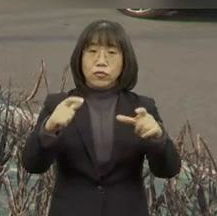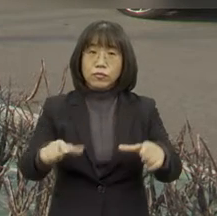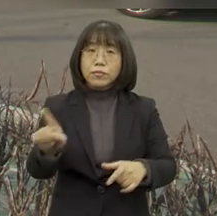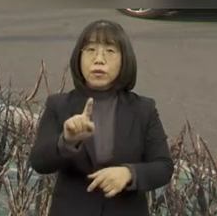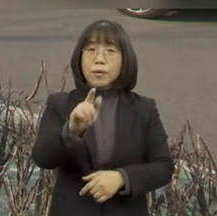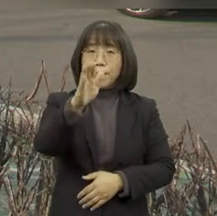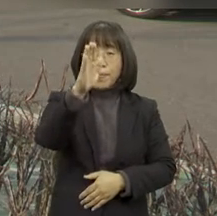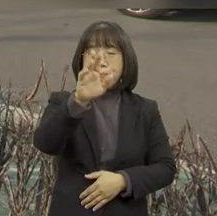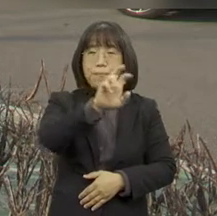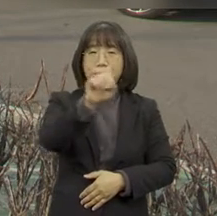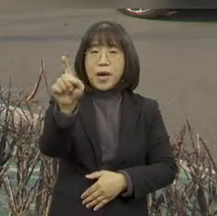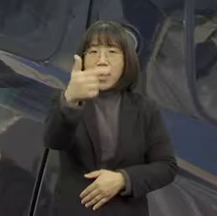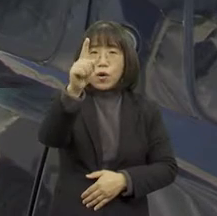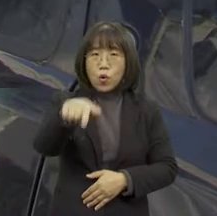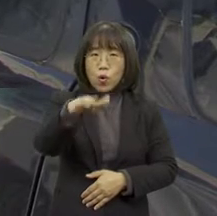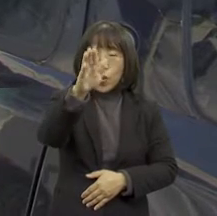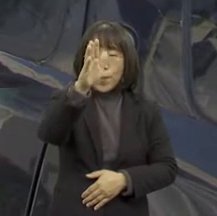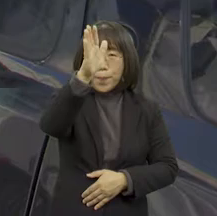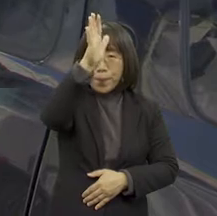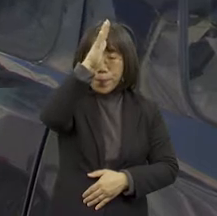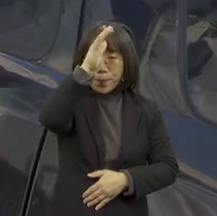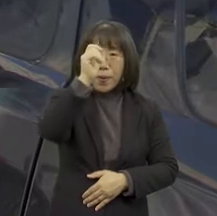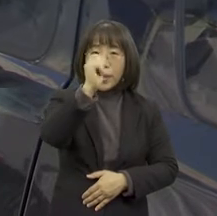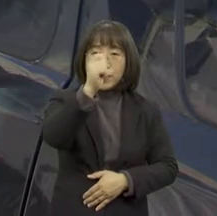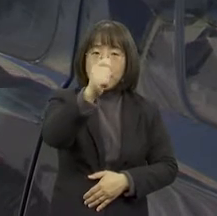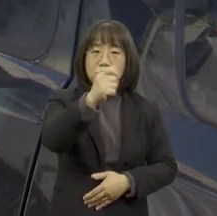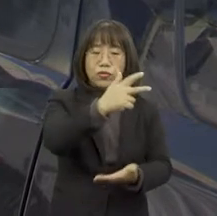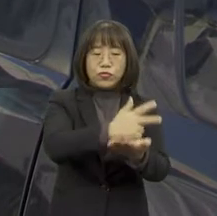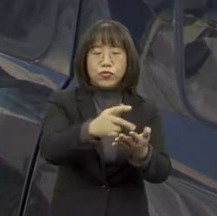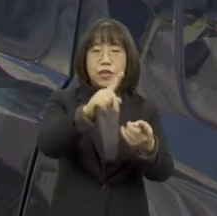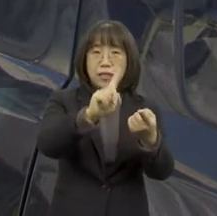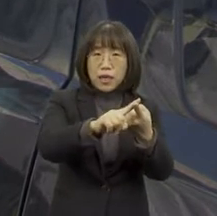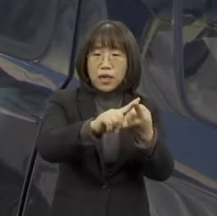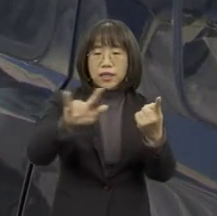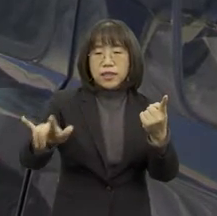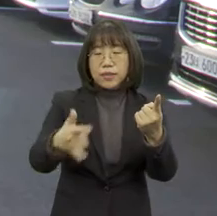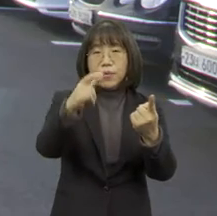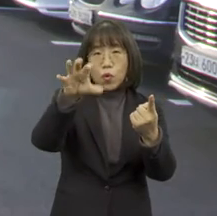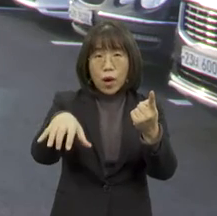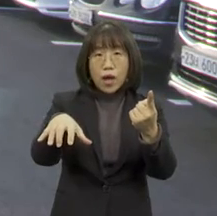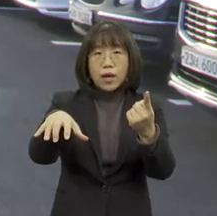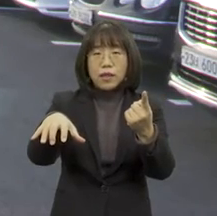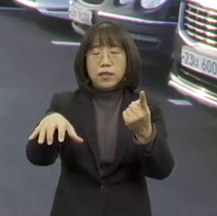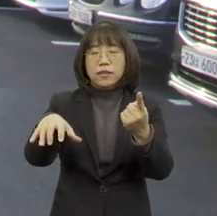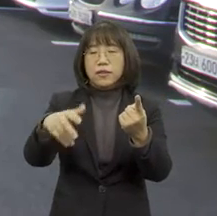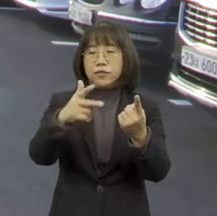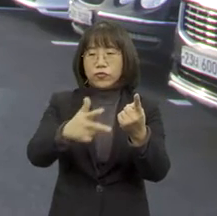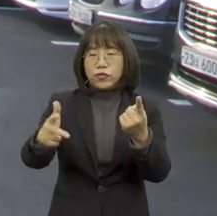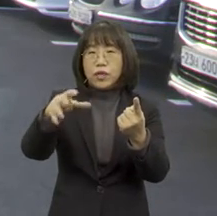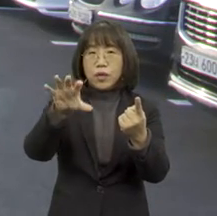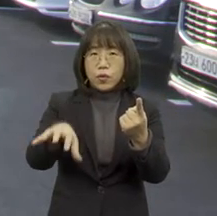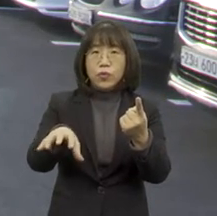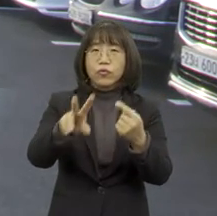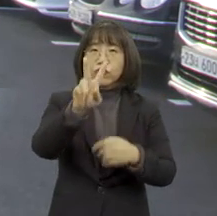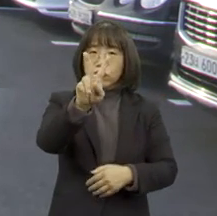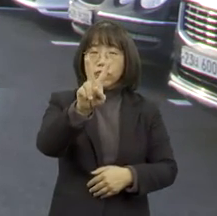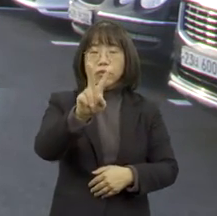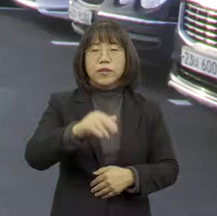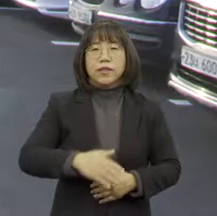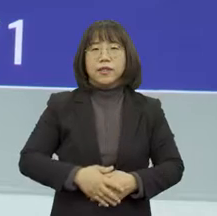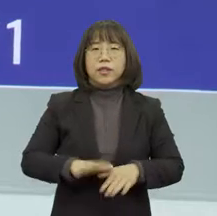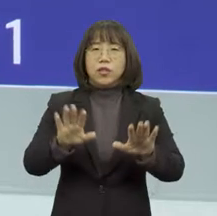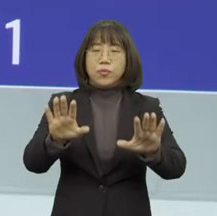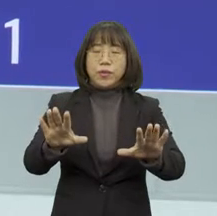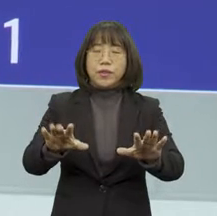강서구는 마곡 실내 배드민턴장 주차장 검사소 와 김포공항 국내선 주차장 검사소 2곳을 오는